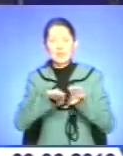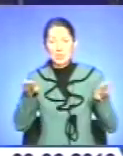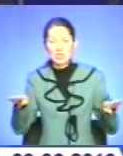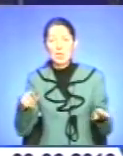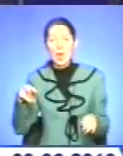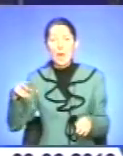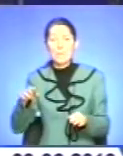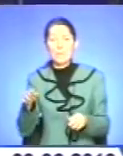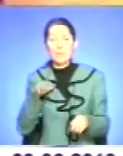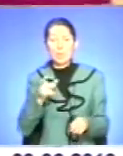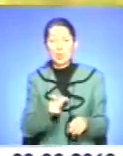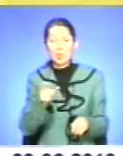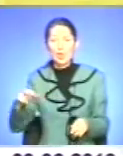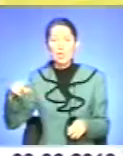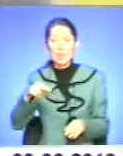внормувалася.